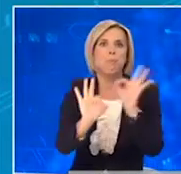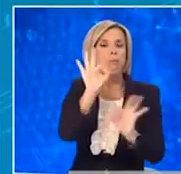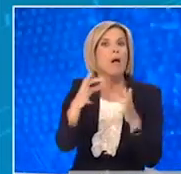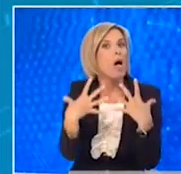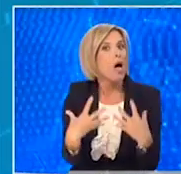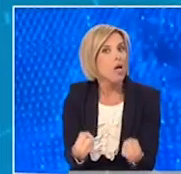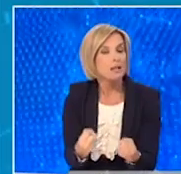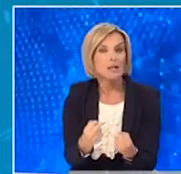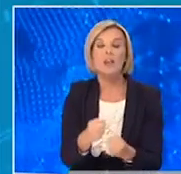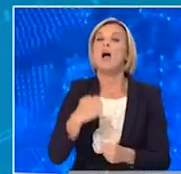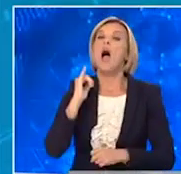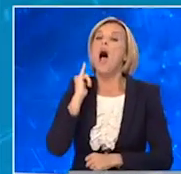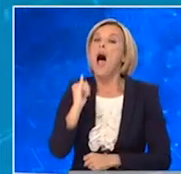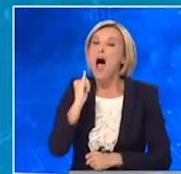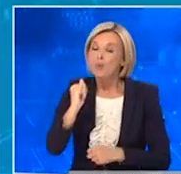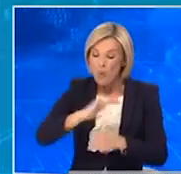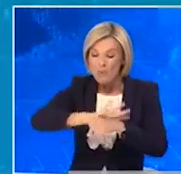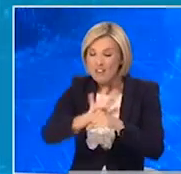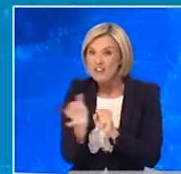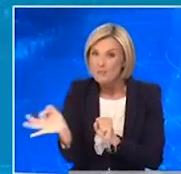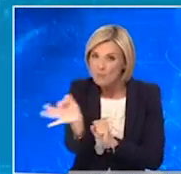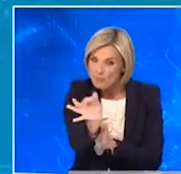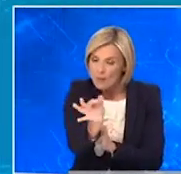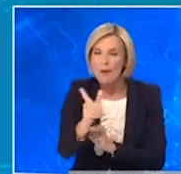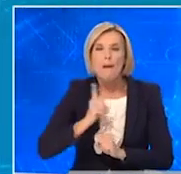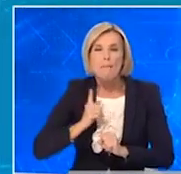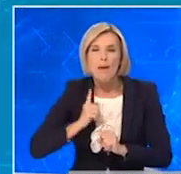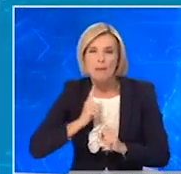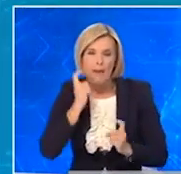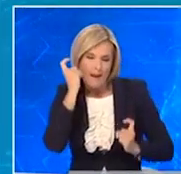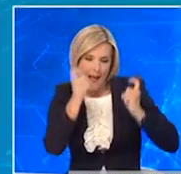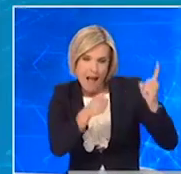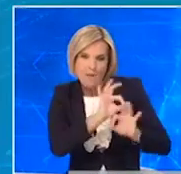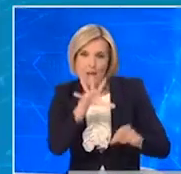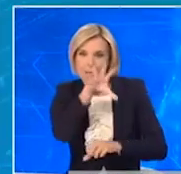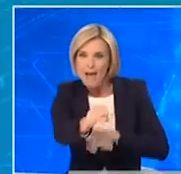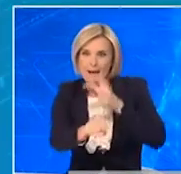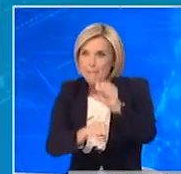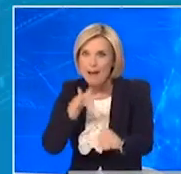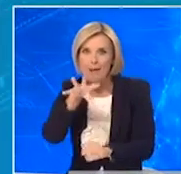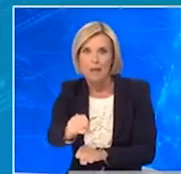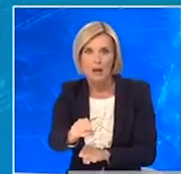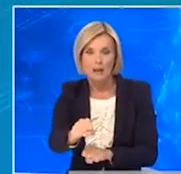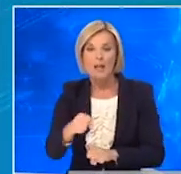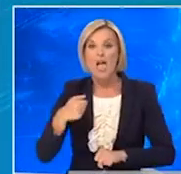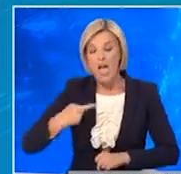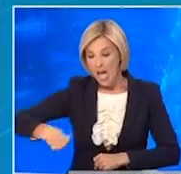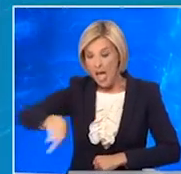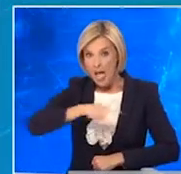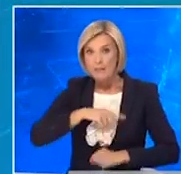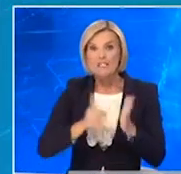ιός είναι ακόμη εδώ και τρέφεται από κάθε λάθος μας, κάθε υπόνοια χαλάρωσης. Το να ανακόψουμε την πορεία του είναι στο χέρι όλων